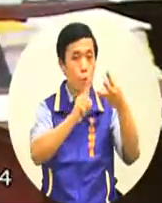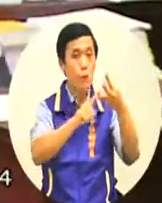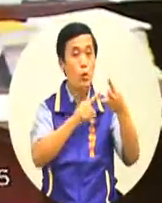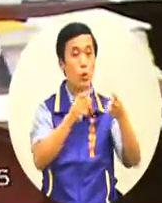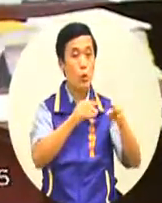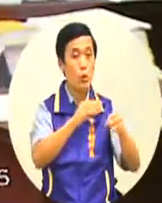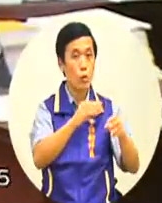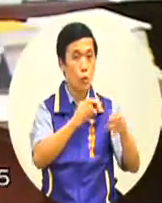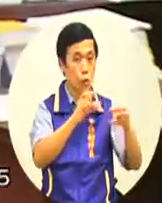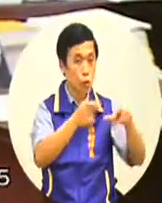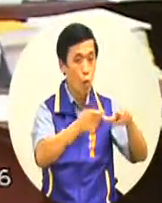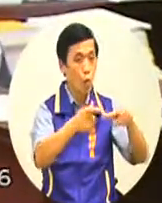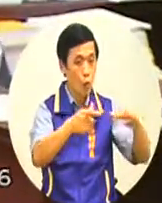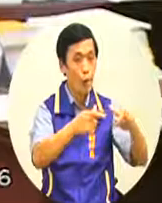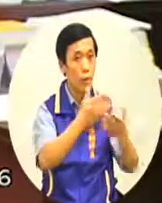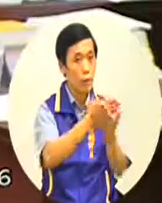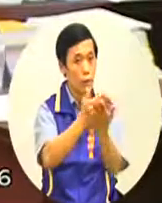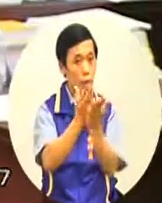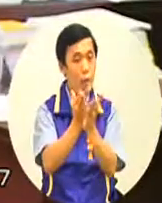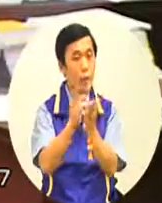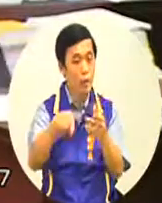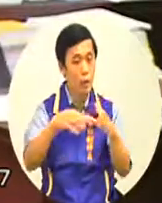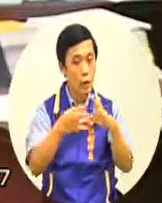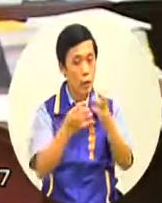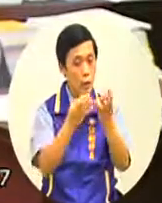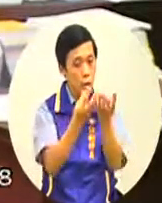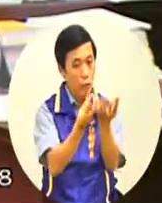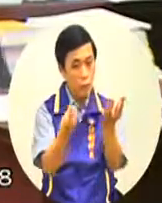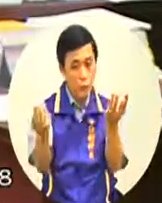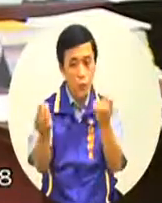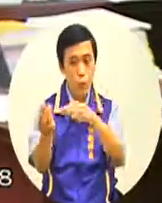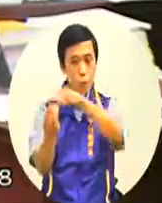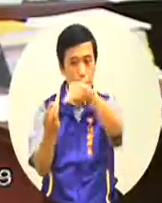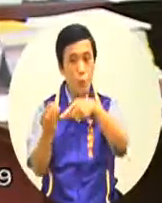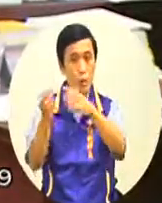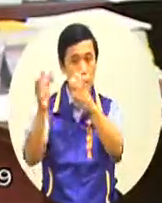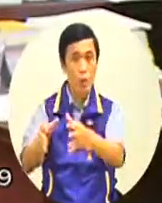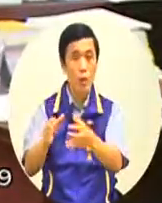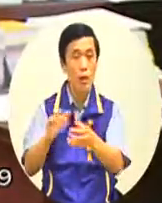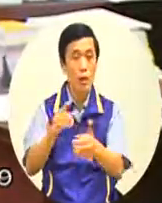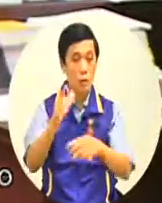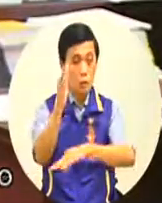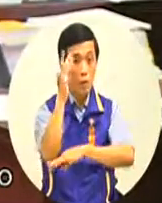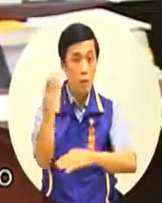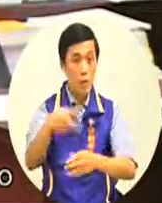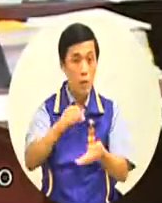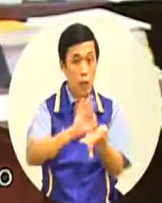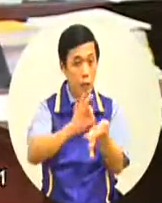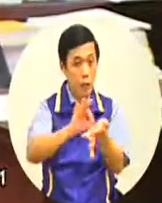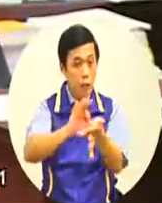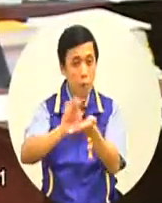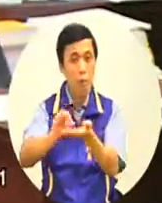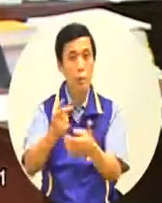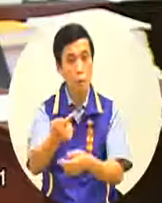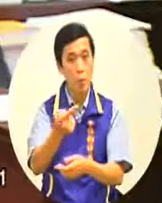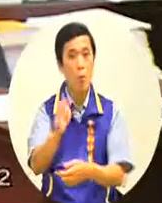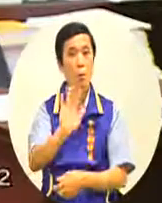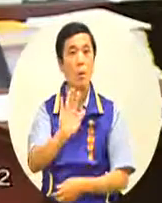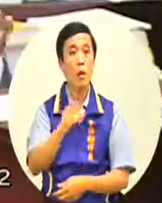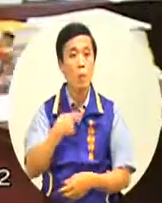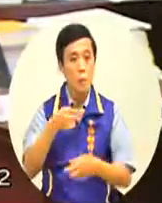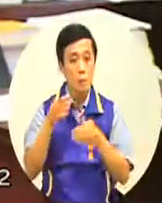些是可以拿得出来让市府不用再花征收的钱去新建一些我们不需要漂漂亮亮，我们不需要很漂